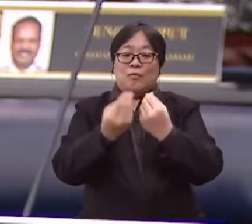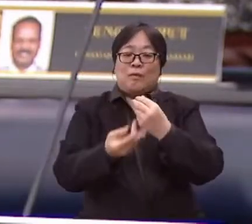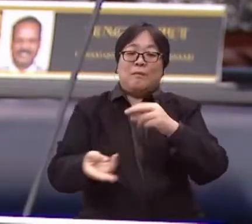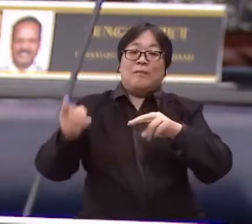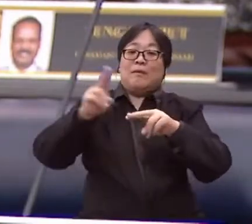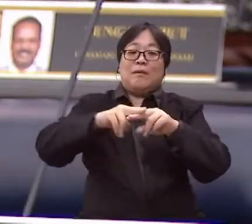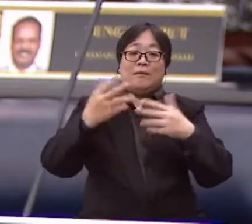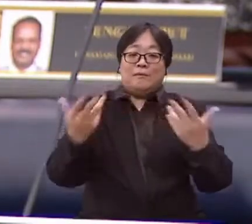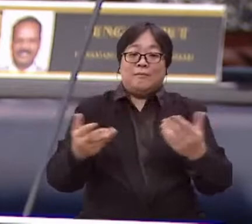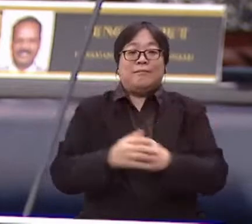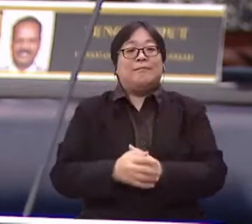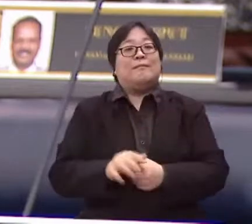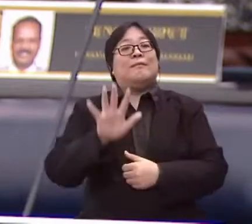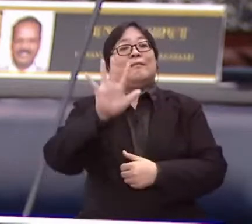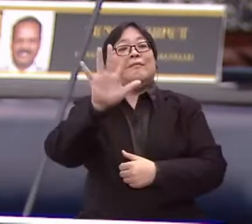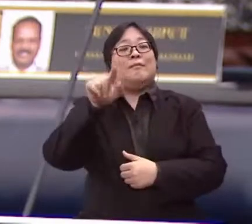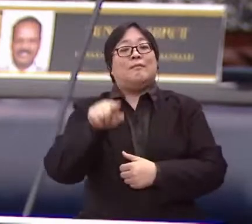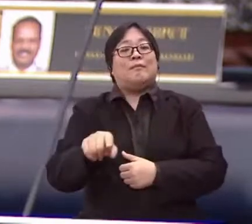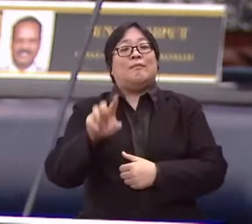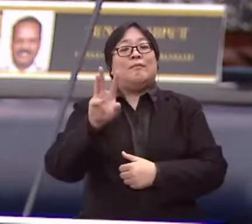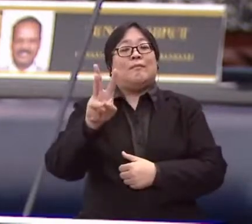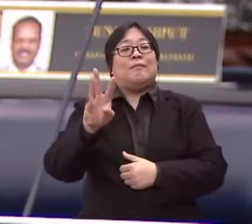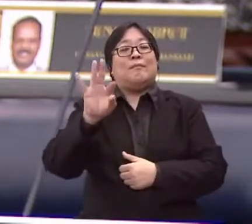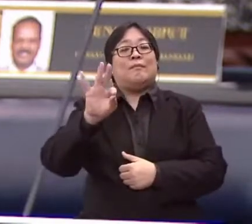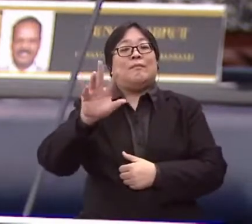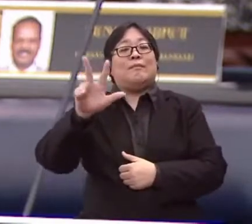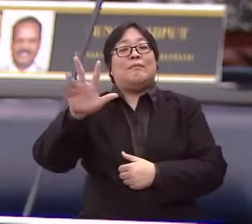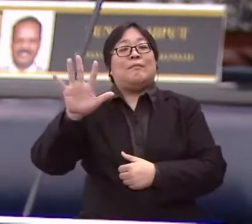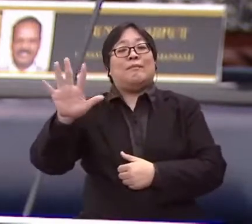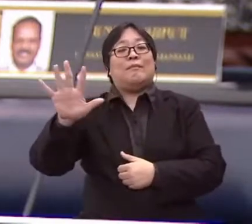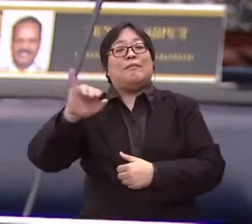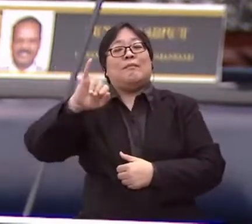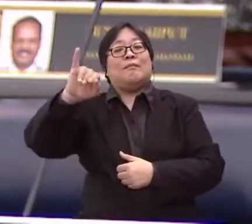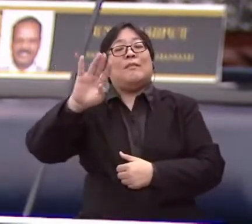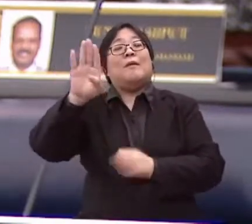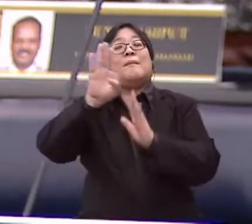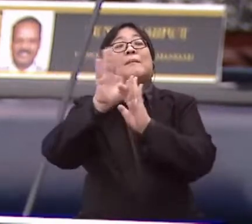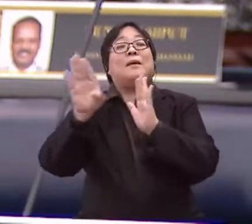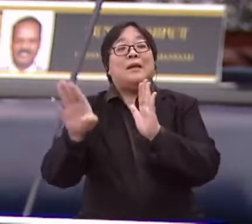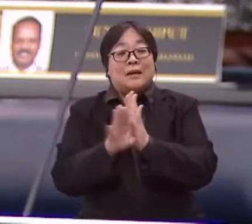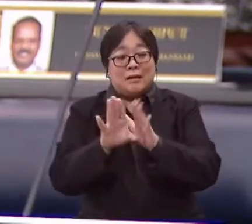adalah 5 pembunuhan 935 juta